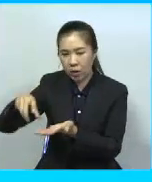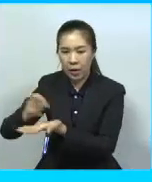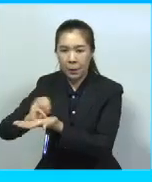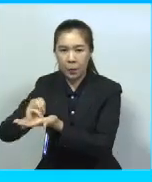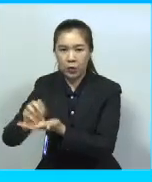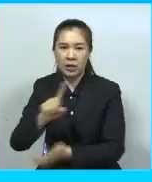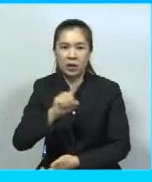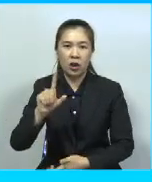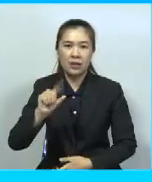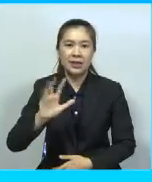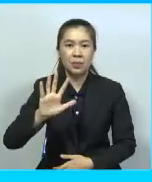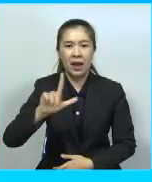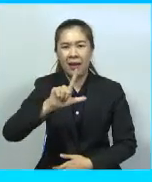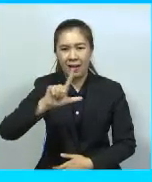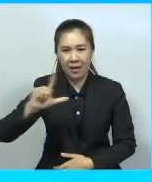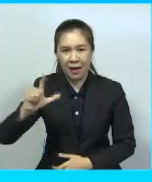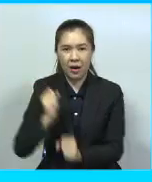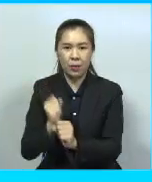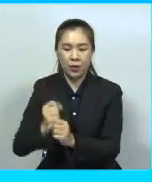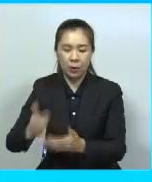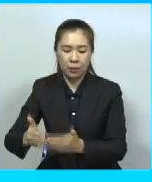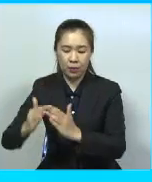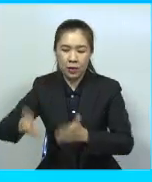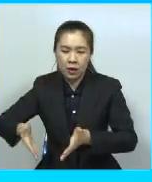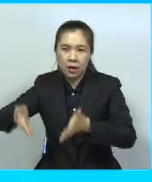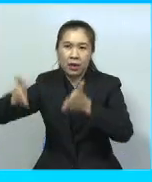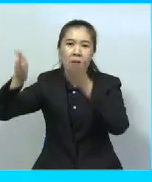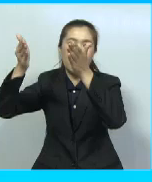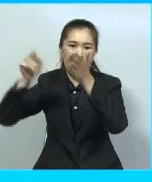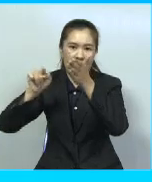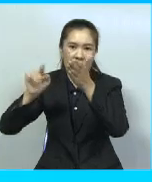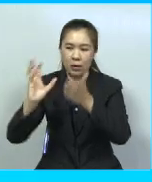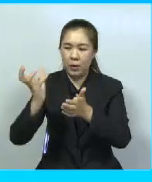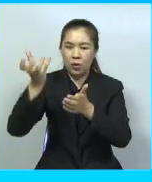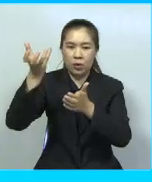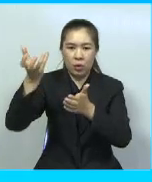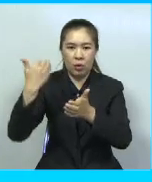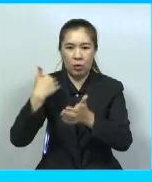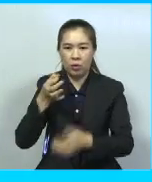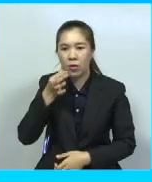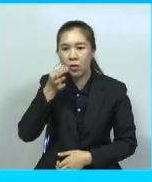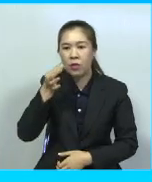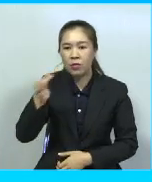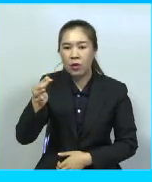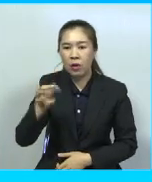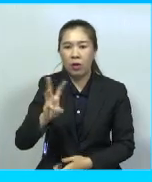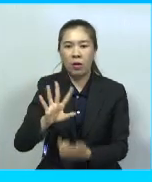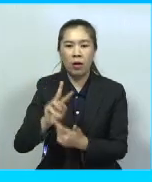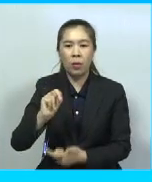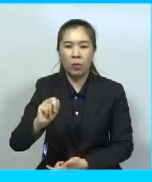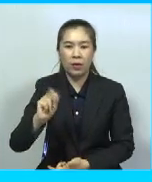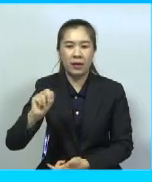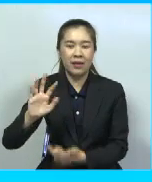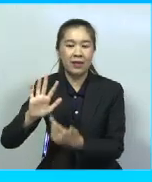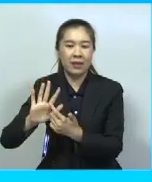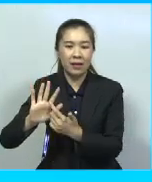125ล้านบาทเพื่อนำไปสร้างอาคารลูกโลกค่ะซึ่งคดีนี้DSI ได้แจ้งข้อกล่าวหากับนางวรรณาจิร